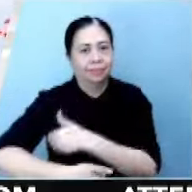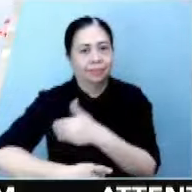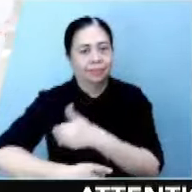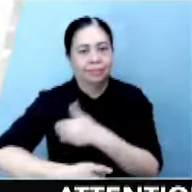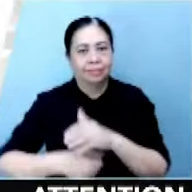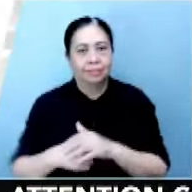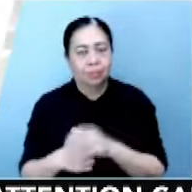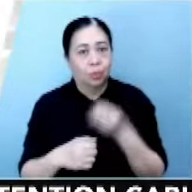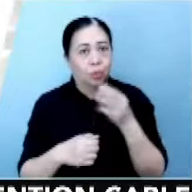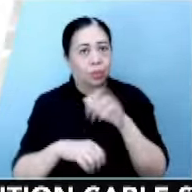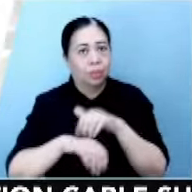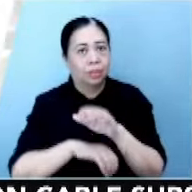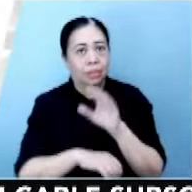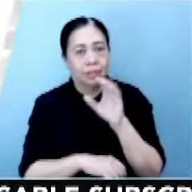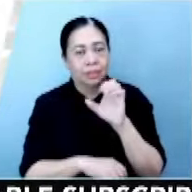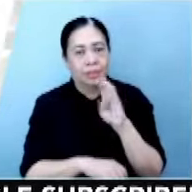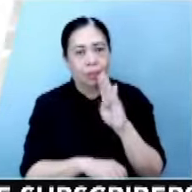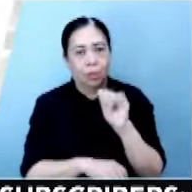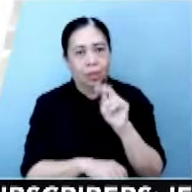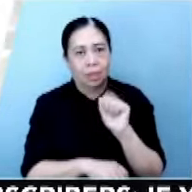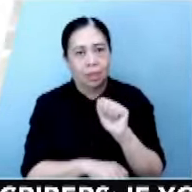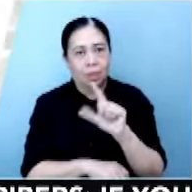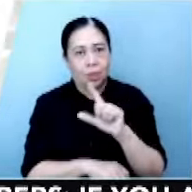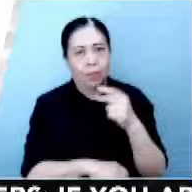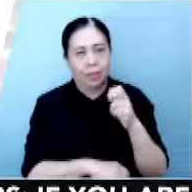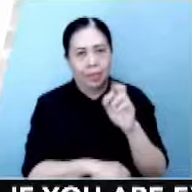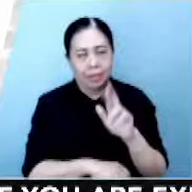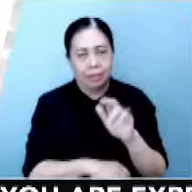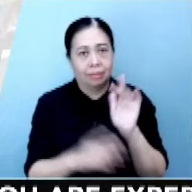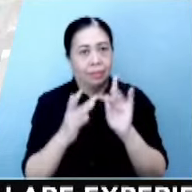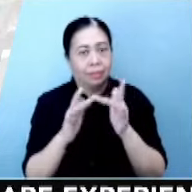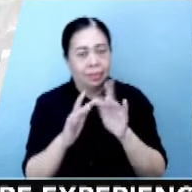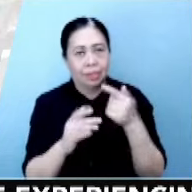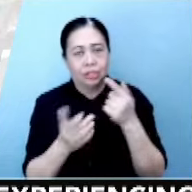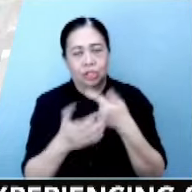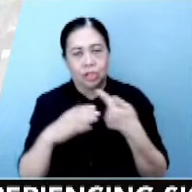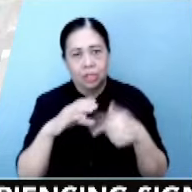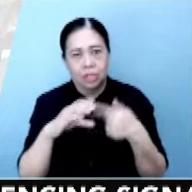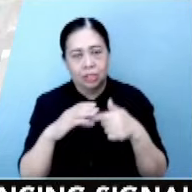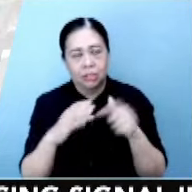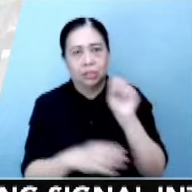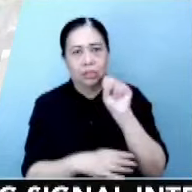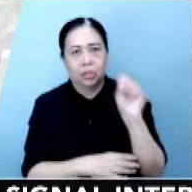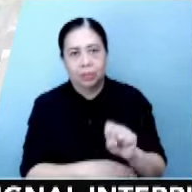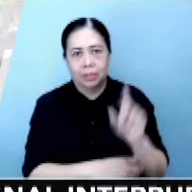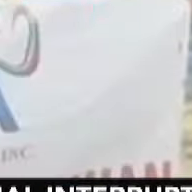magpadala sa Cebuana Luwalier. Pwede ring online via GCash, Shopee at Lazada.